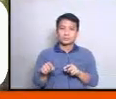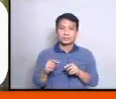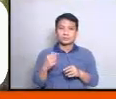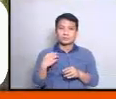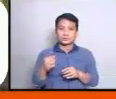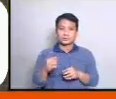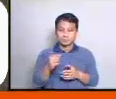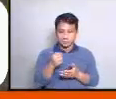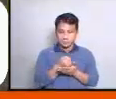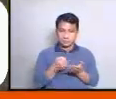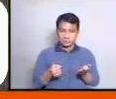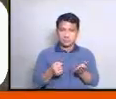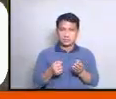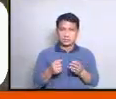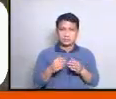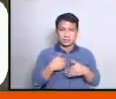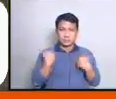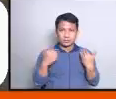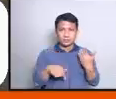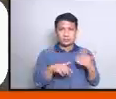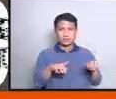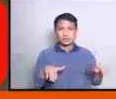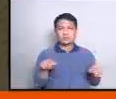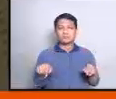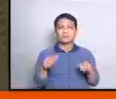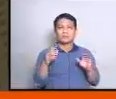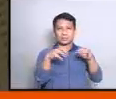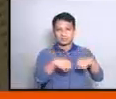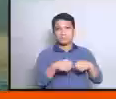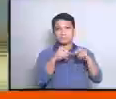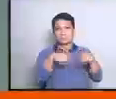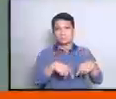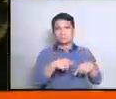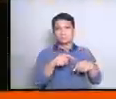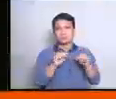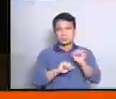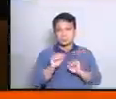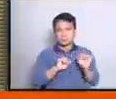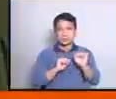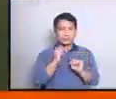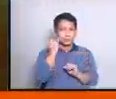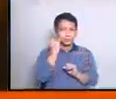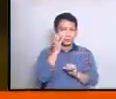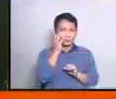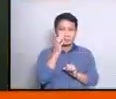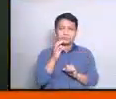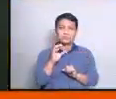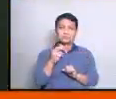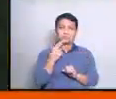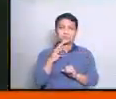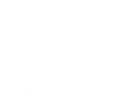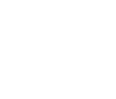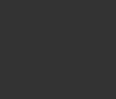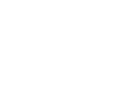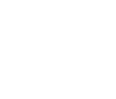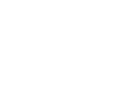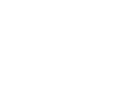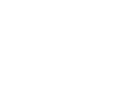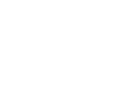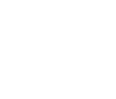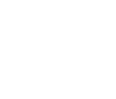volatile substance sa mga menor de edad ang mga naaresto. Umaaksyon, JC Cosico, News 5.